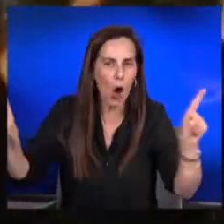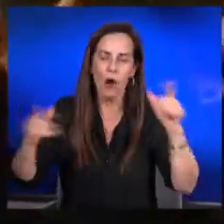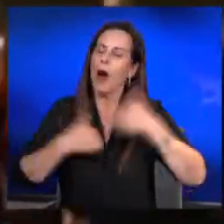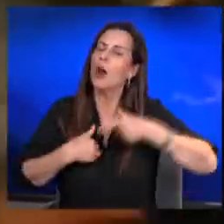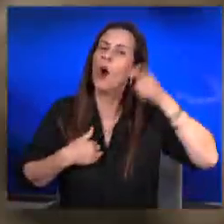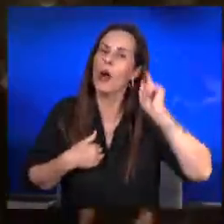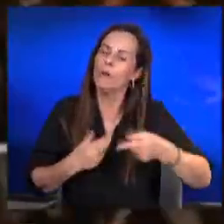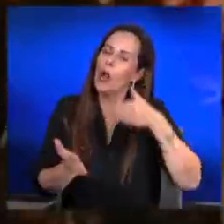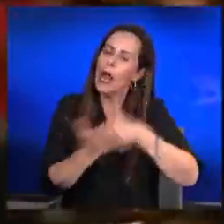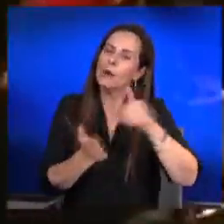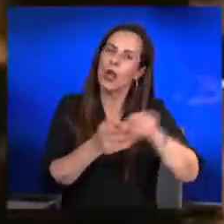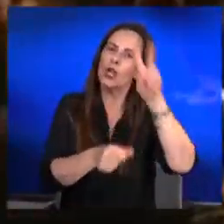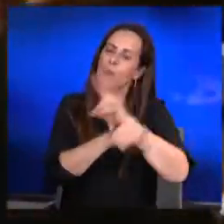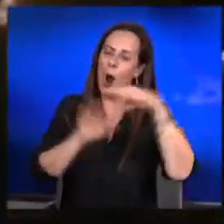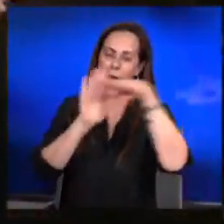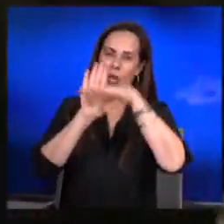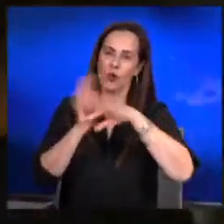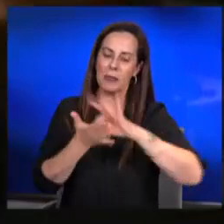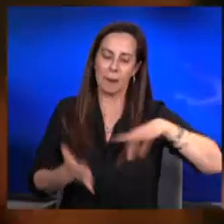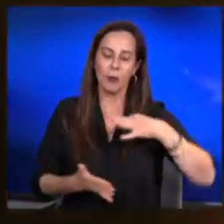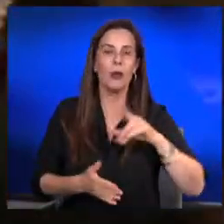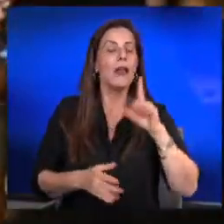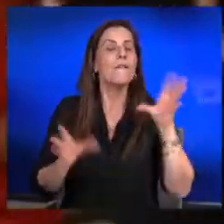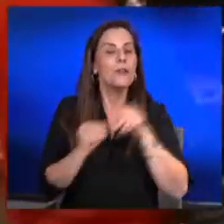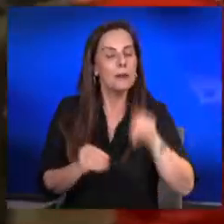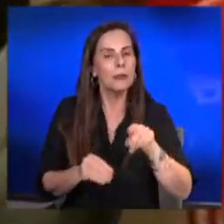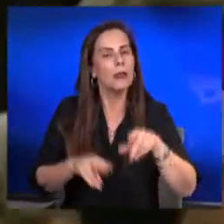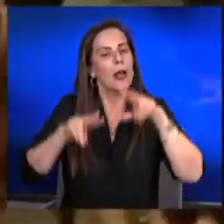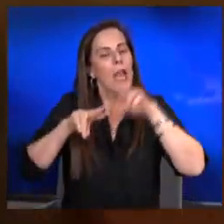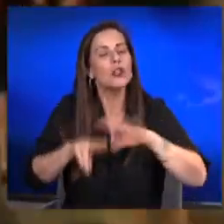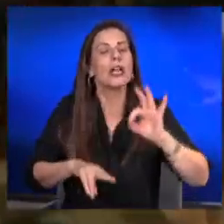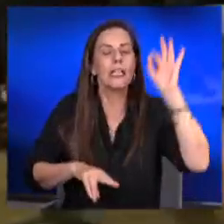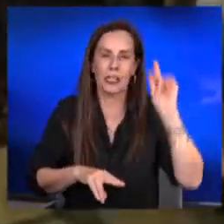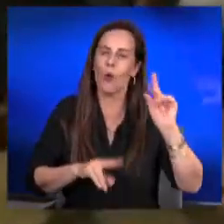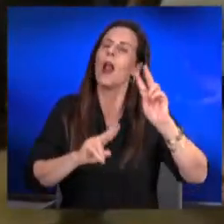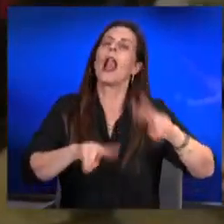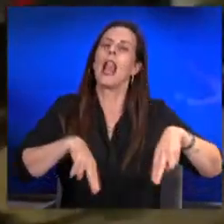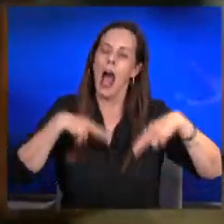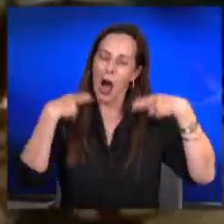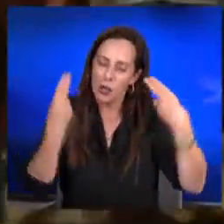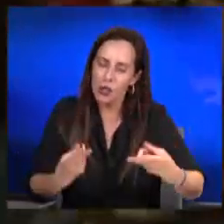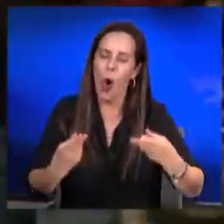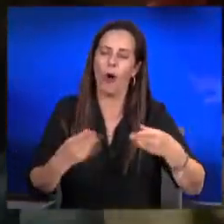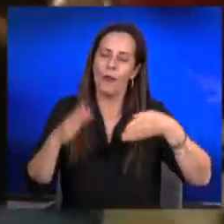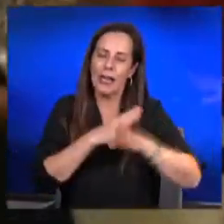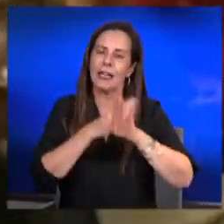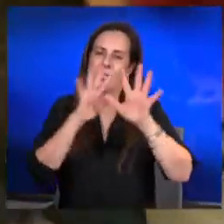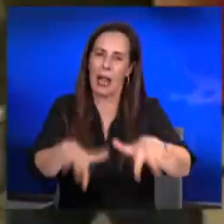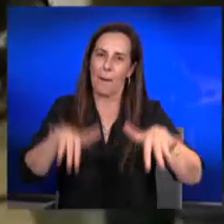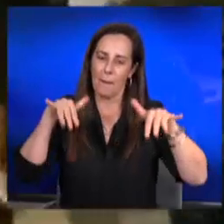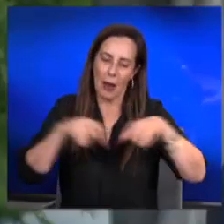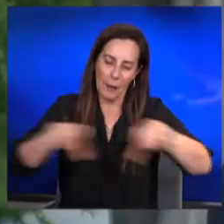להמשיך ולשמור על ההנחיות, ולצד זה להשאיר את הסיכוי להחזיר את כניסת האוהדים למצטדיונים בתקופה